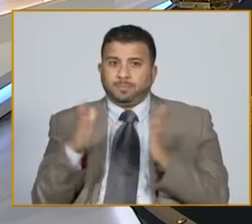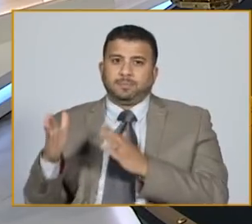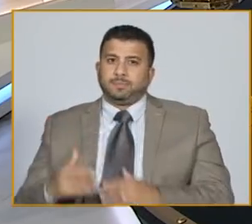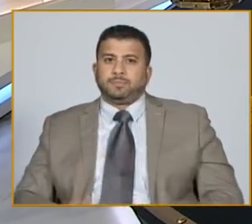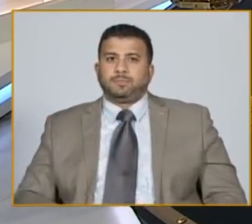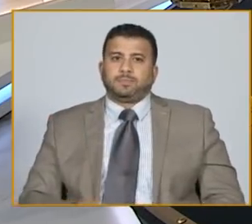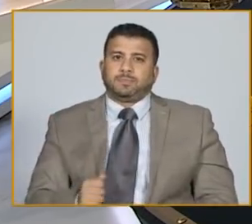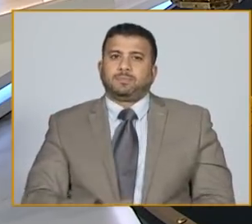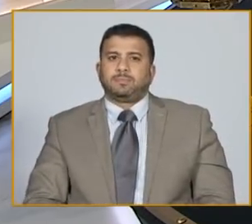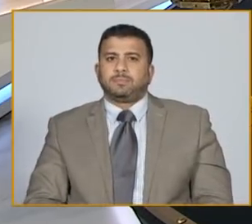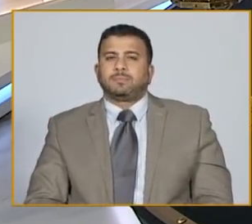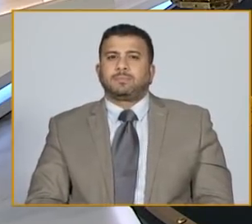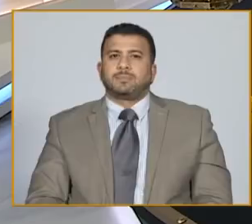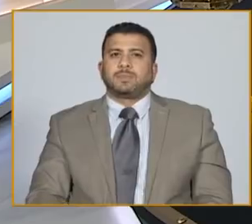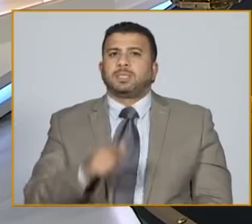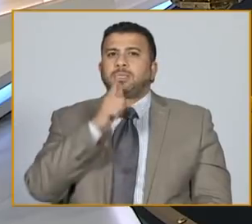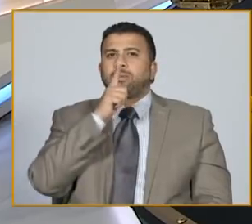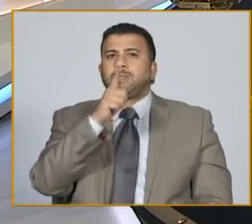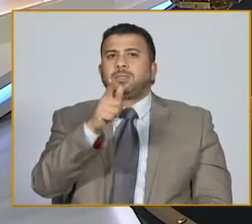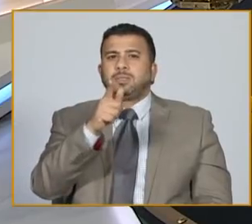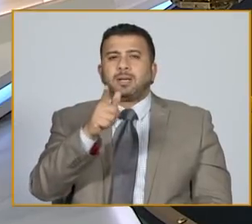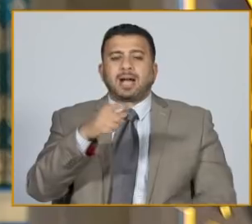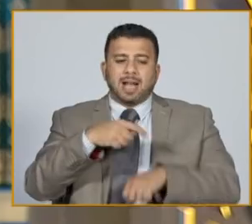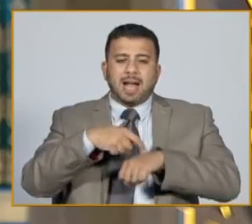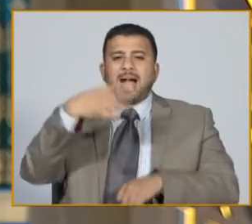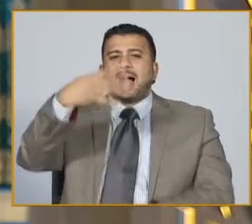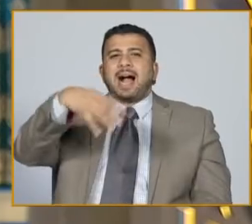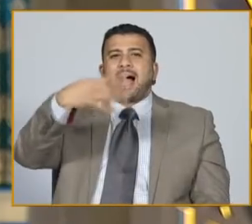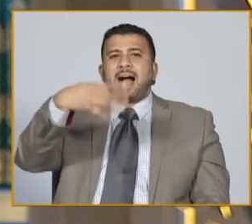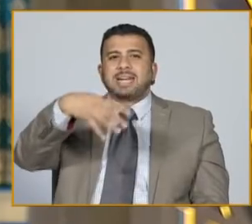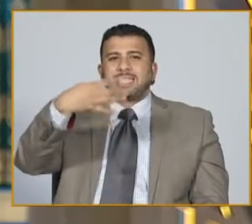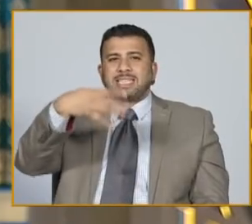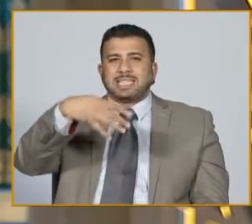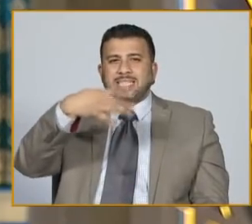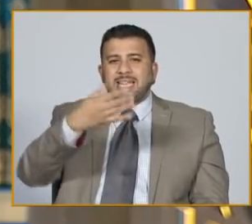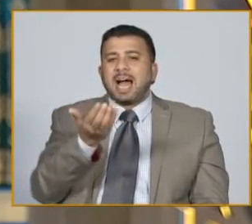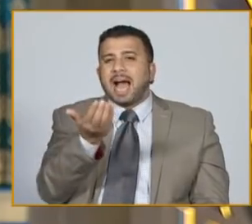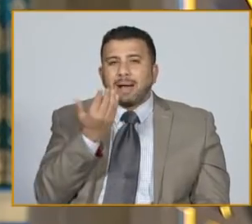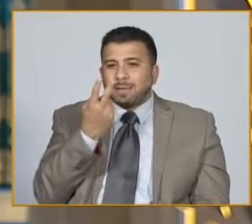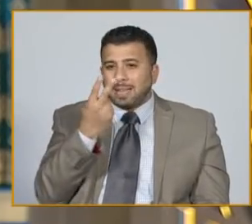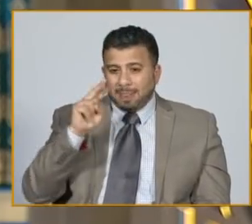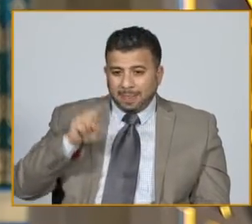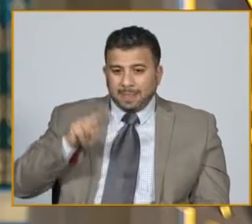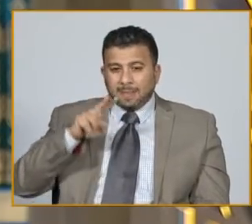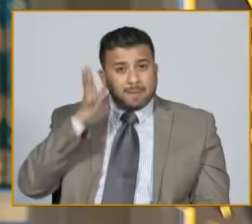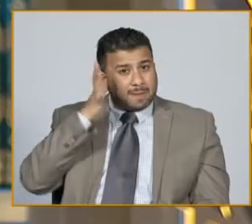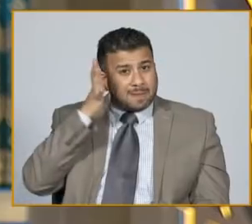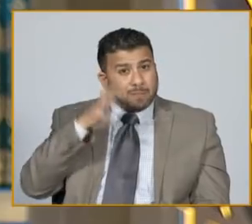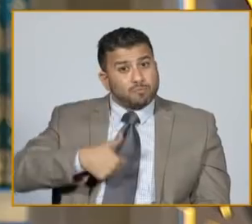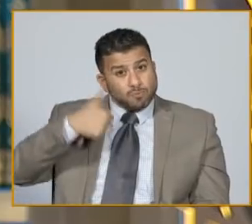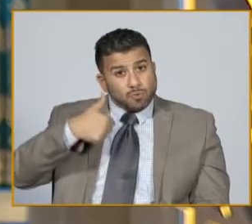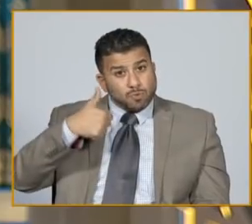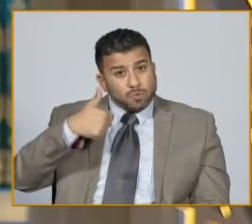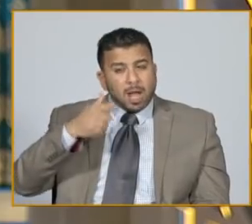رنا تقول: هل يجوز لي أن أصلي ركعتين قبل صلاة العصر؟ أختي الفاضلة، الجواب نعم يجوز، وذلك لأن النبي صلى الله